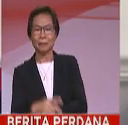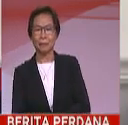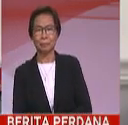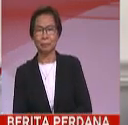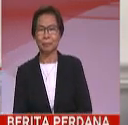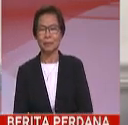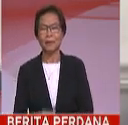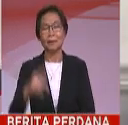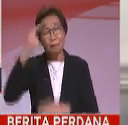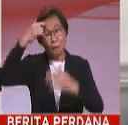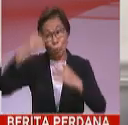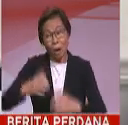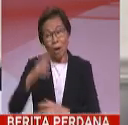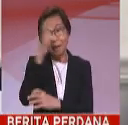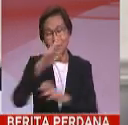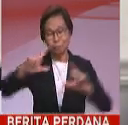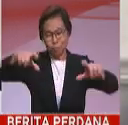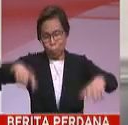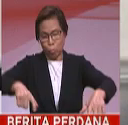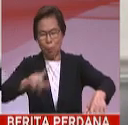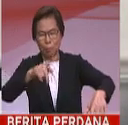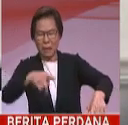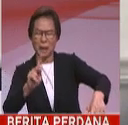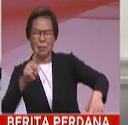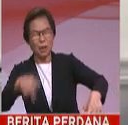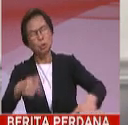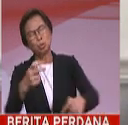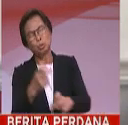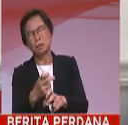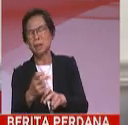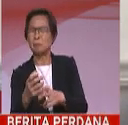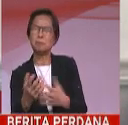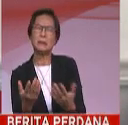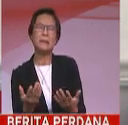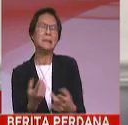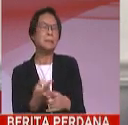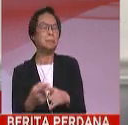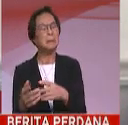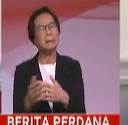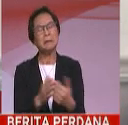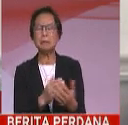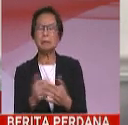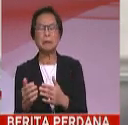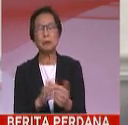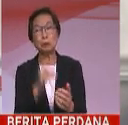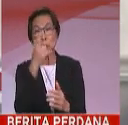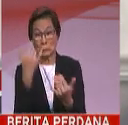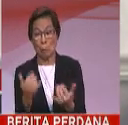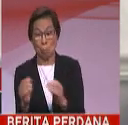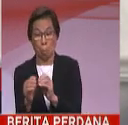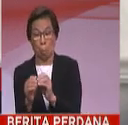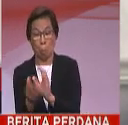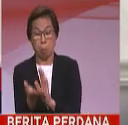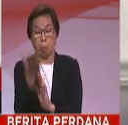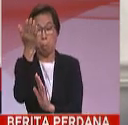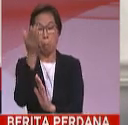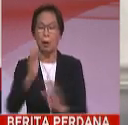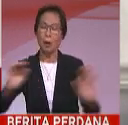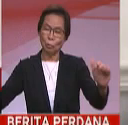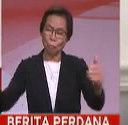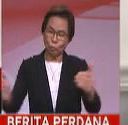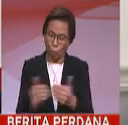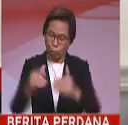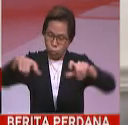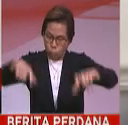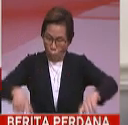Keputusan kerajaan buat PKP ini walaupun sukar tapi wajarlah sebab kes semakin meningkat. Harapnya dengan penutupan ini